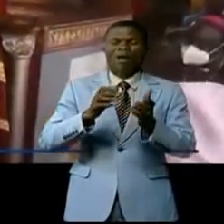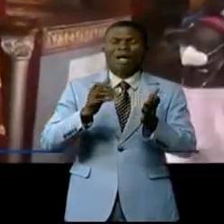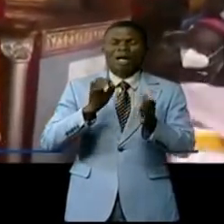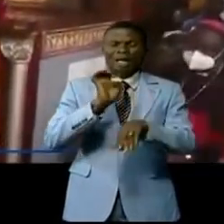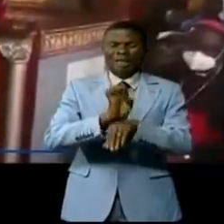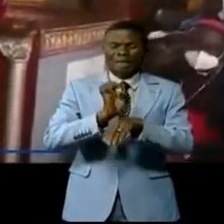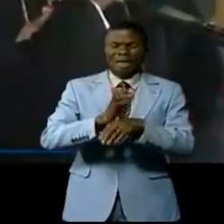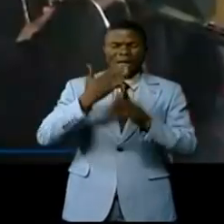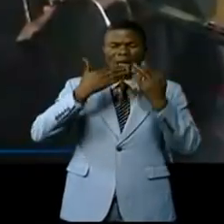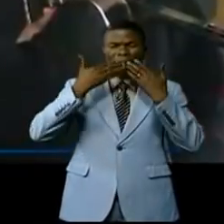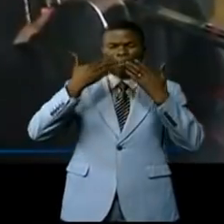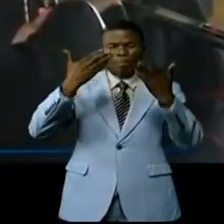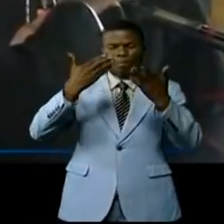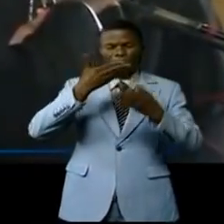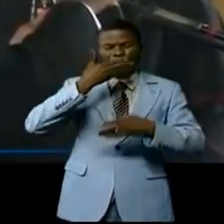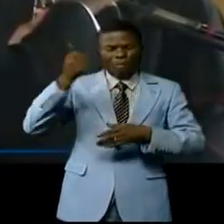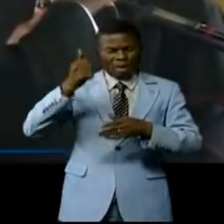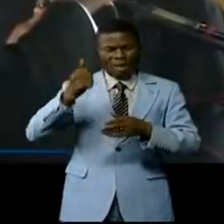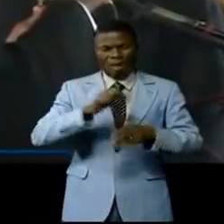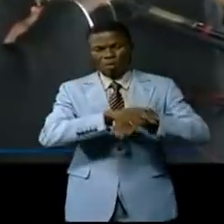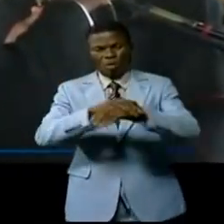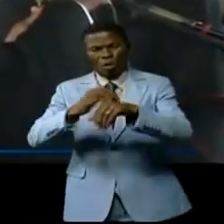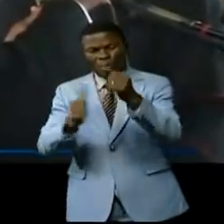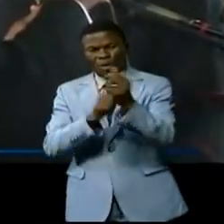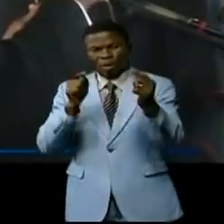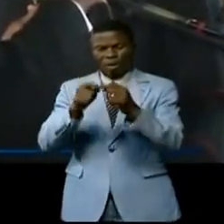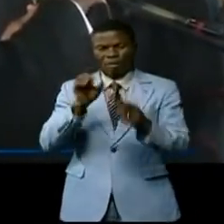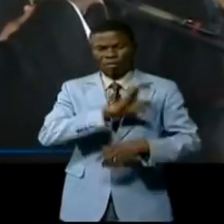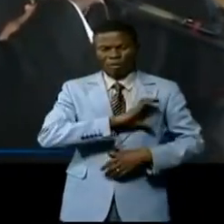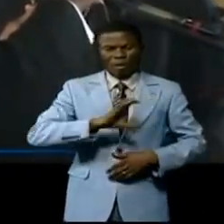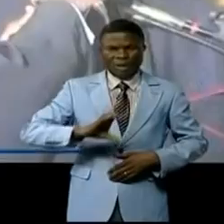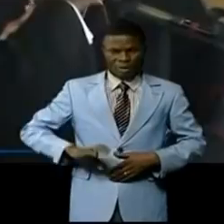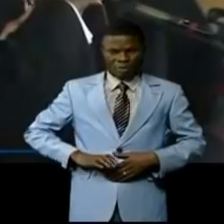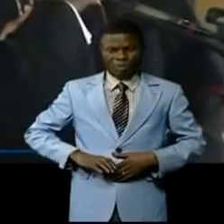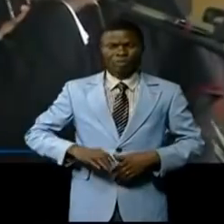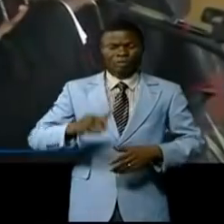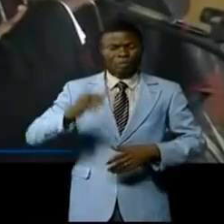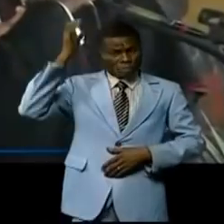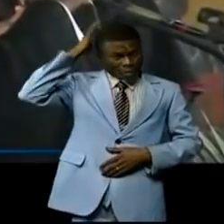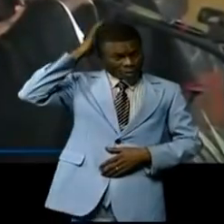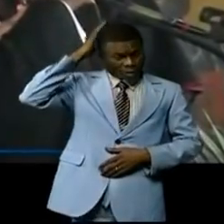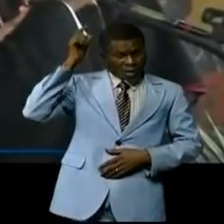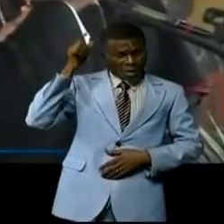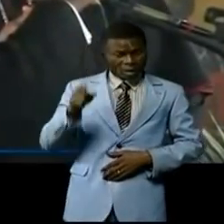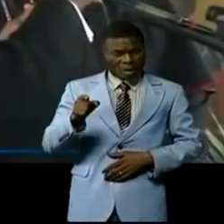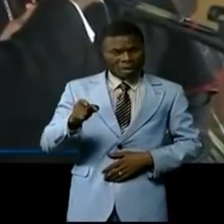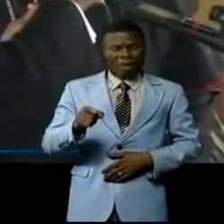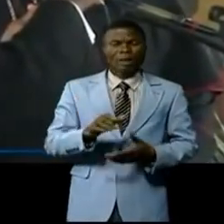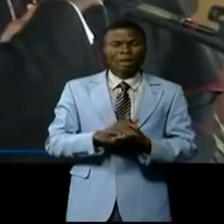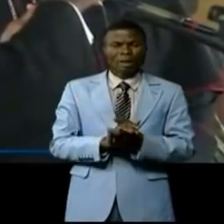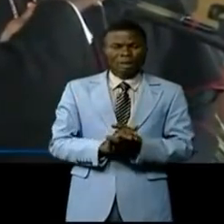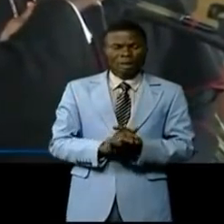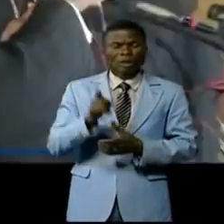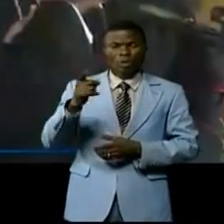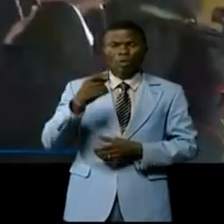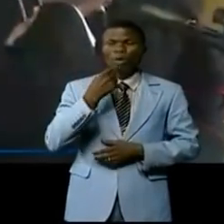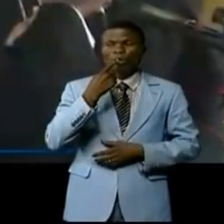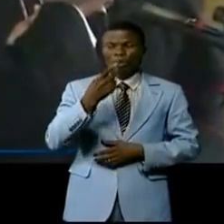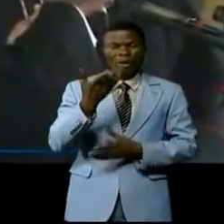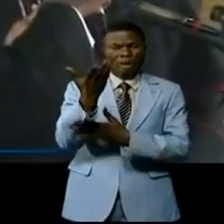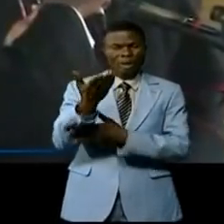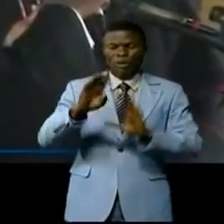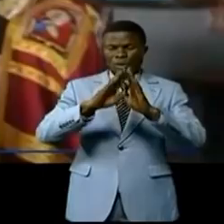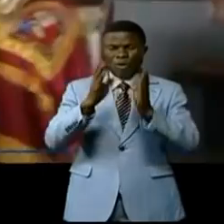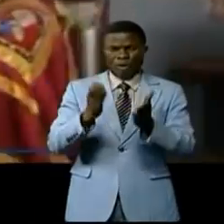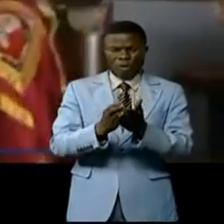à Christ. L'archevêque métropolitain de l'archidiocèse de Kananga, Monseigneur Marcel Madila Bassangouke, a pour sa part invité